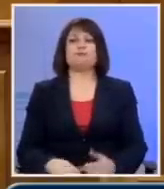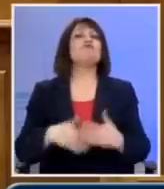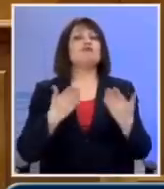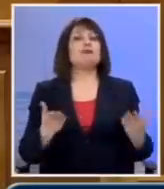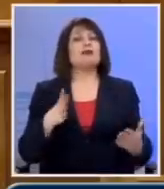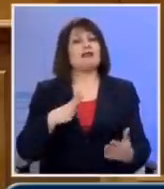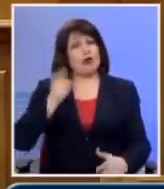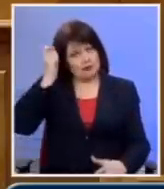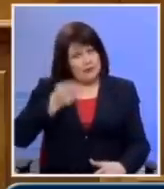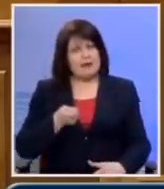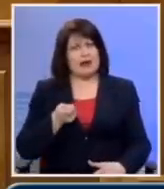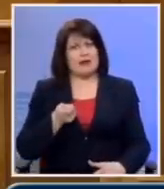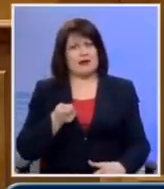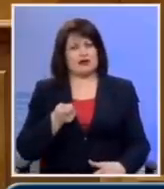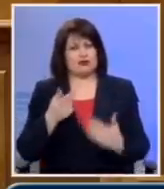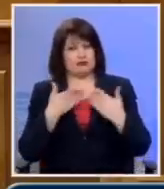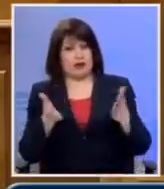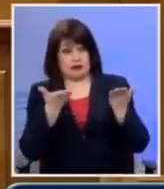να παραδεχθώ ενώπιόν σας